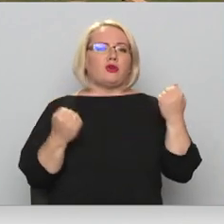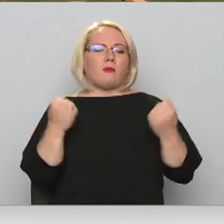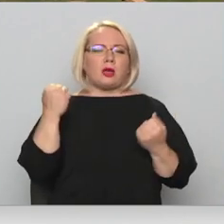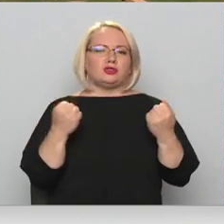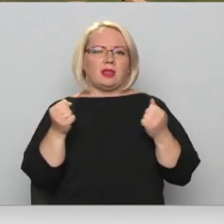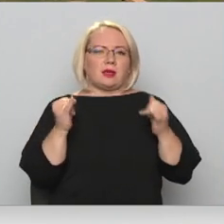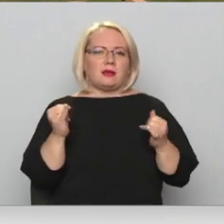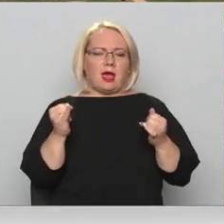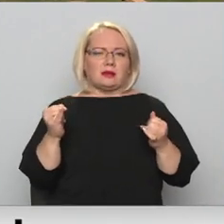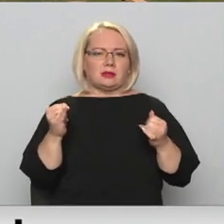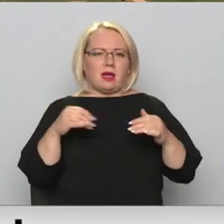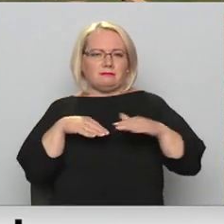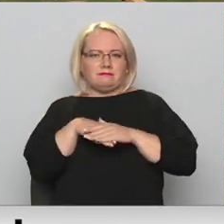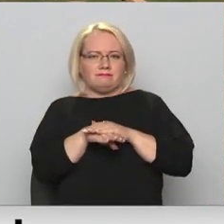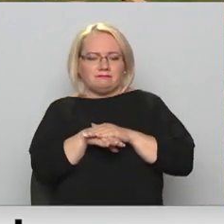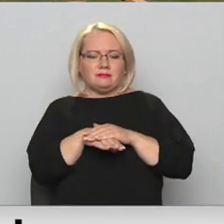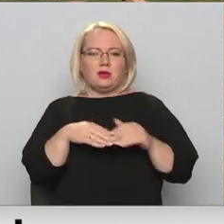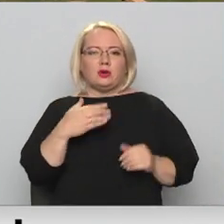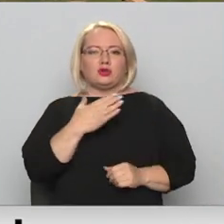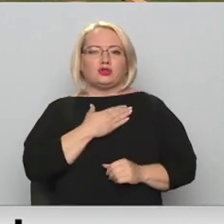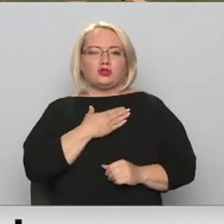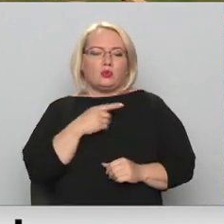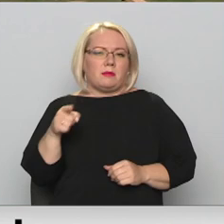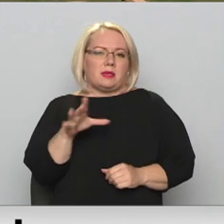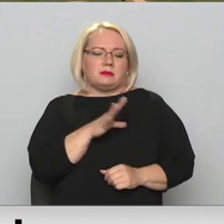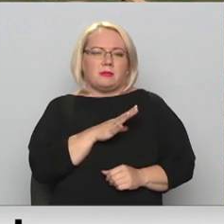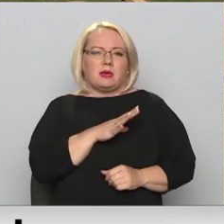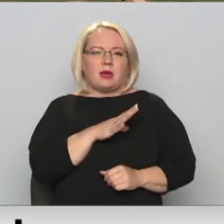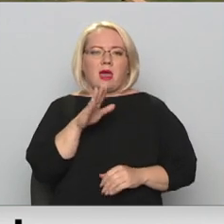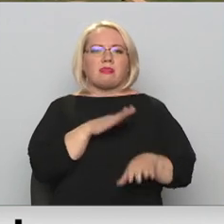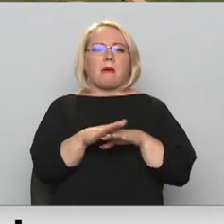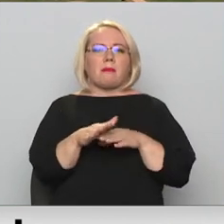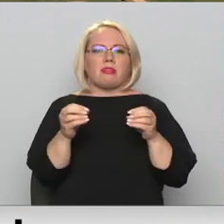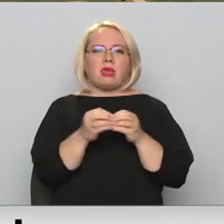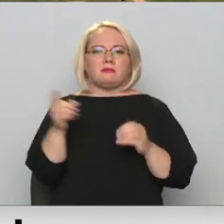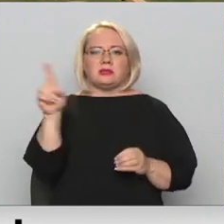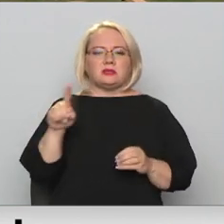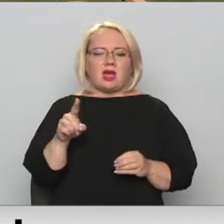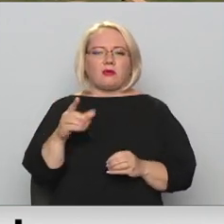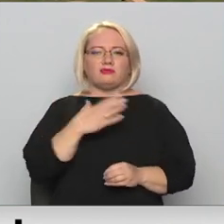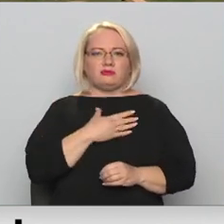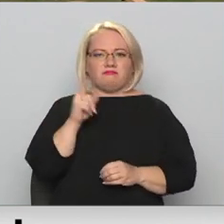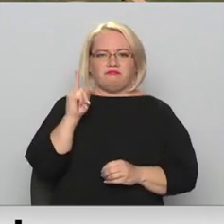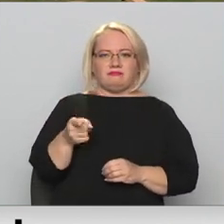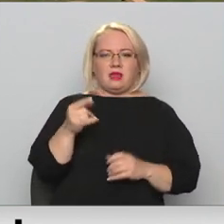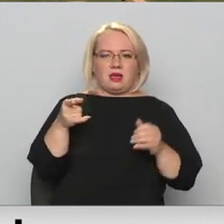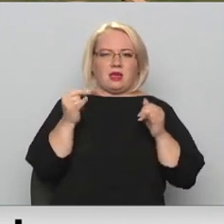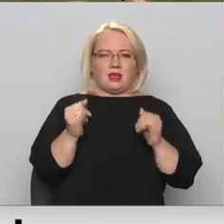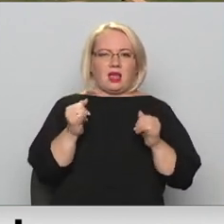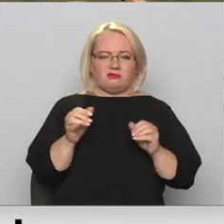un patiesībā ar suni tas bija burtiski nepilnas 10 sekundes, ka man suns norādīja, ka no to krēslu